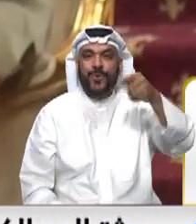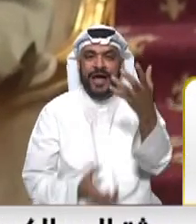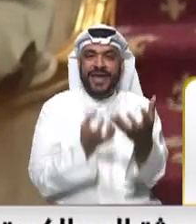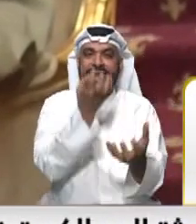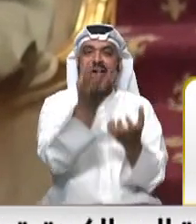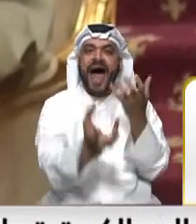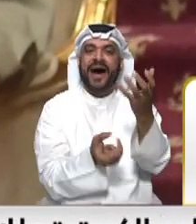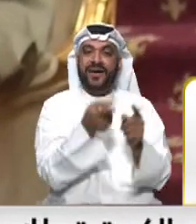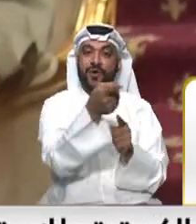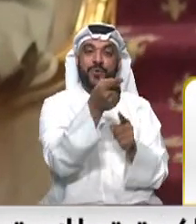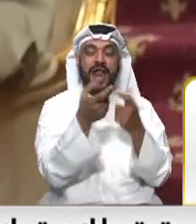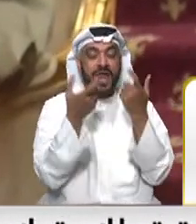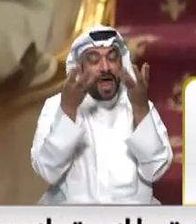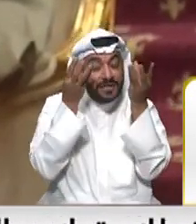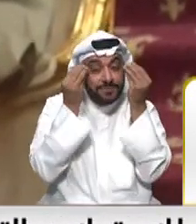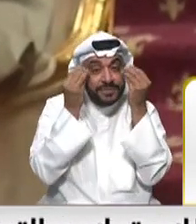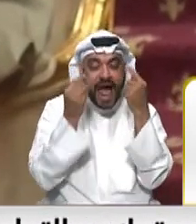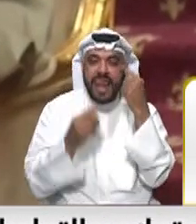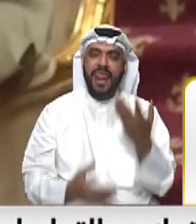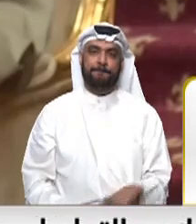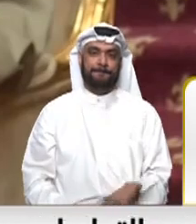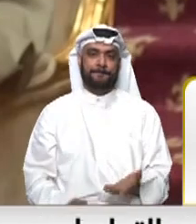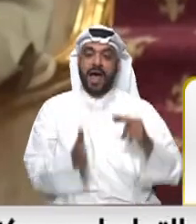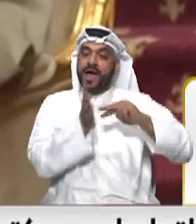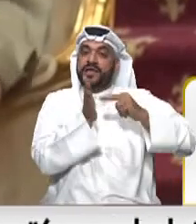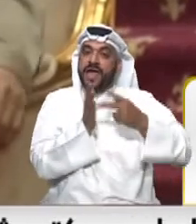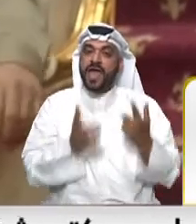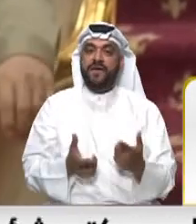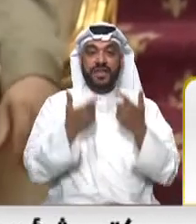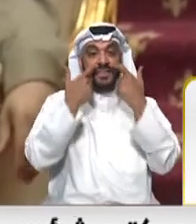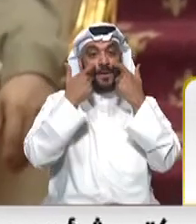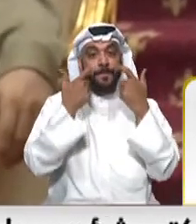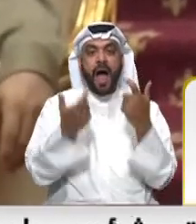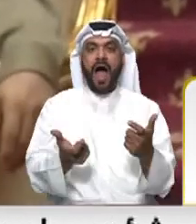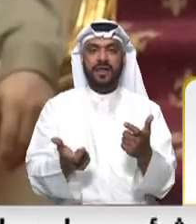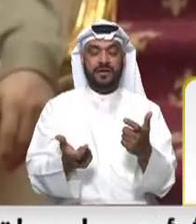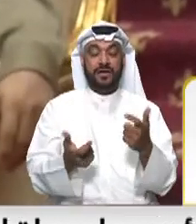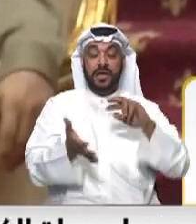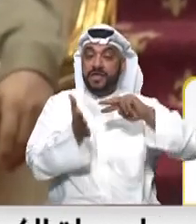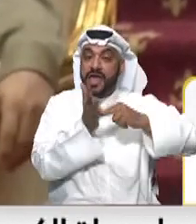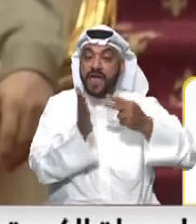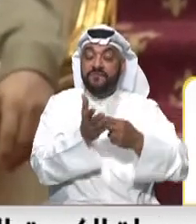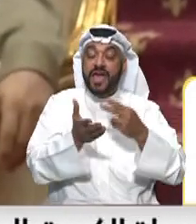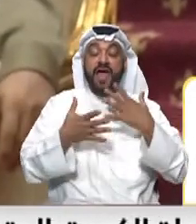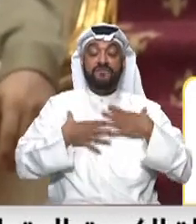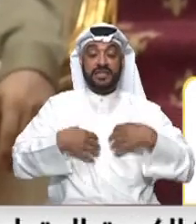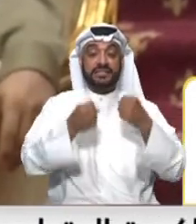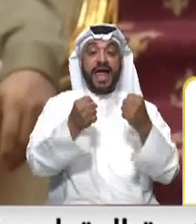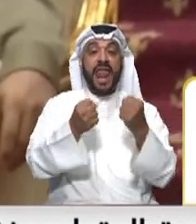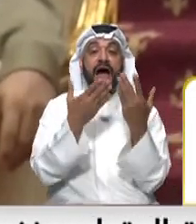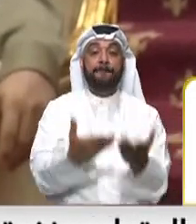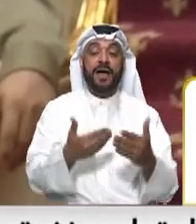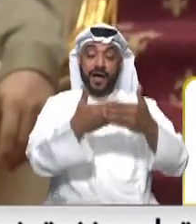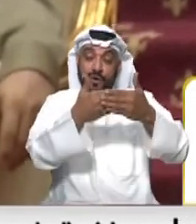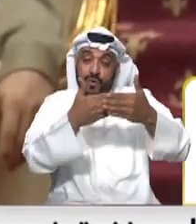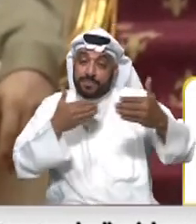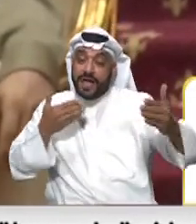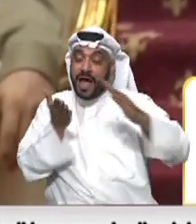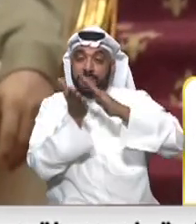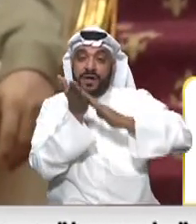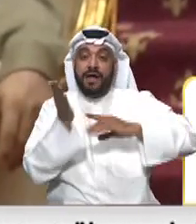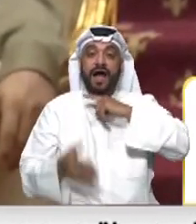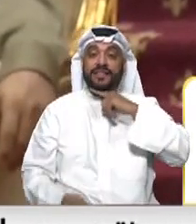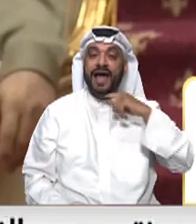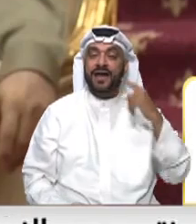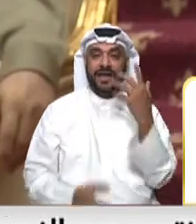لا لتوعيه المواطنين والمقيمين باجراءات السلامه والمقامه الحريق وهذه